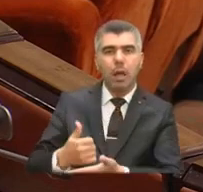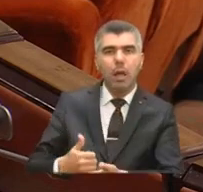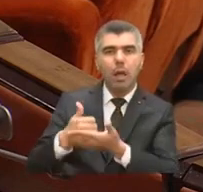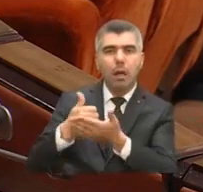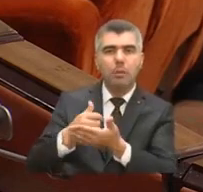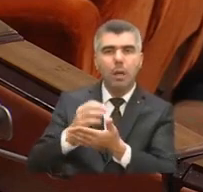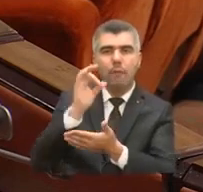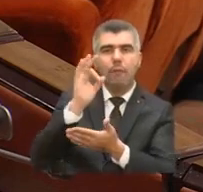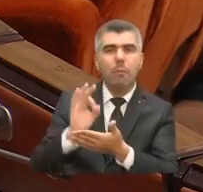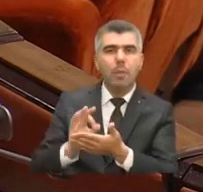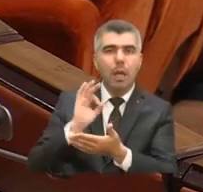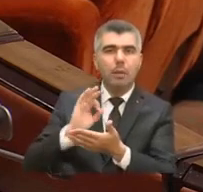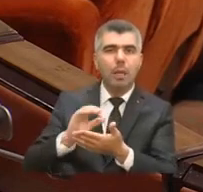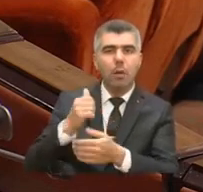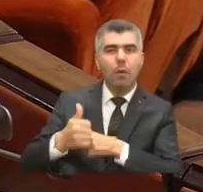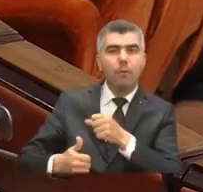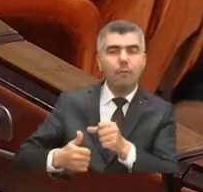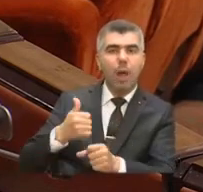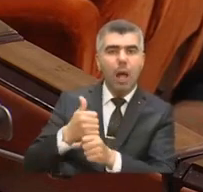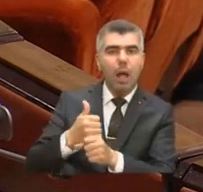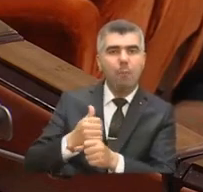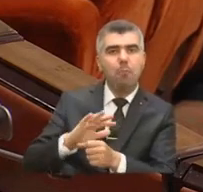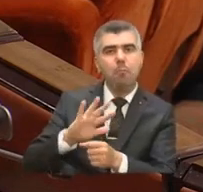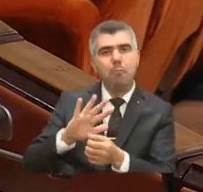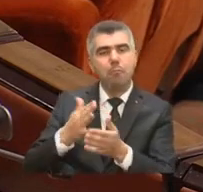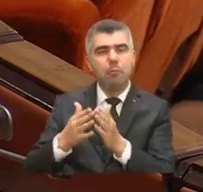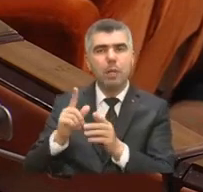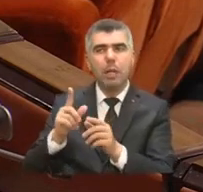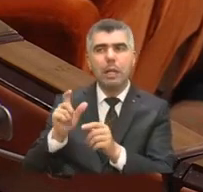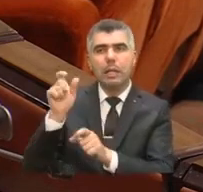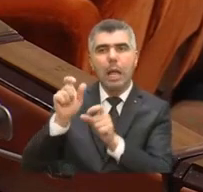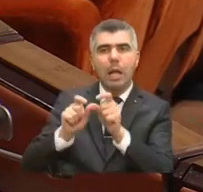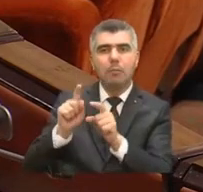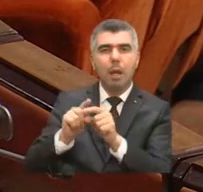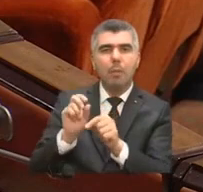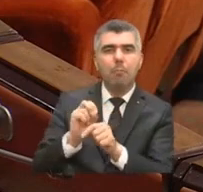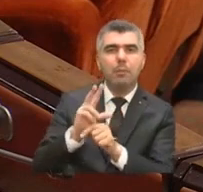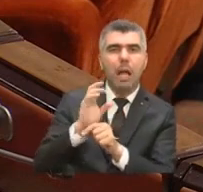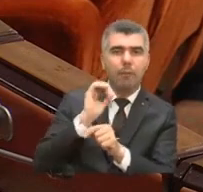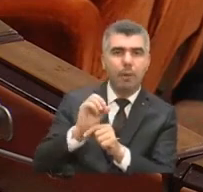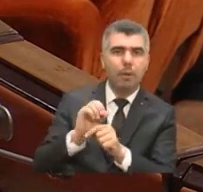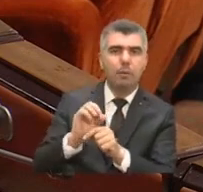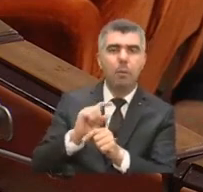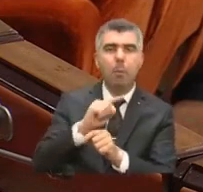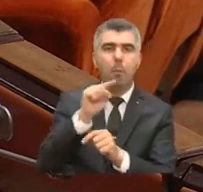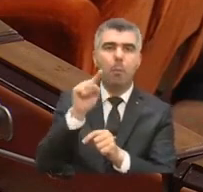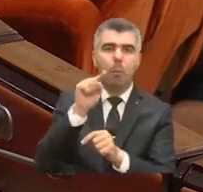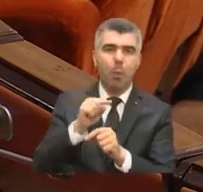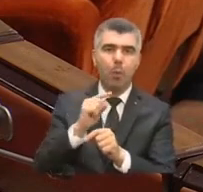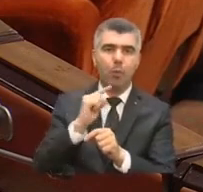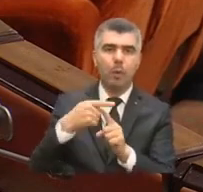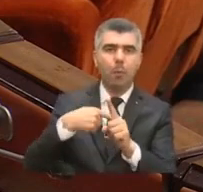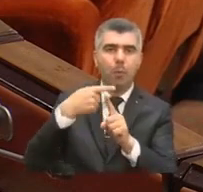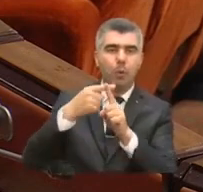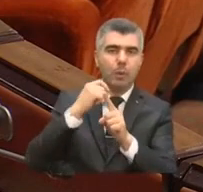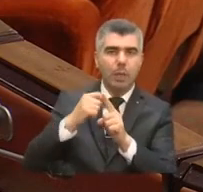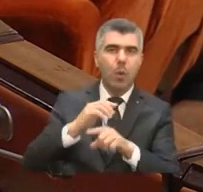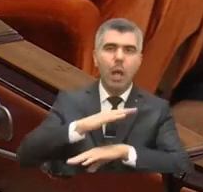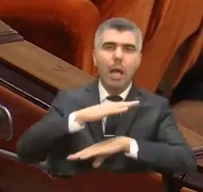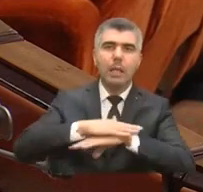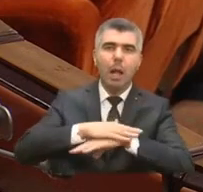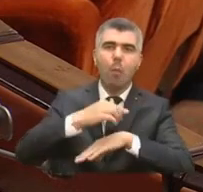المقدمة أجريت هذه السنة، بلغت نسبة رضا الزبناء خلال مراحل السفر مستوى إيجابي، وبلغت نسبة احترام مواعيد الرحلات